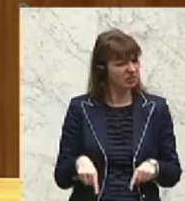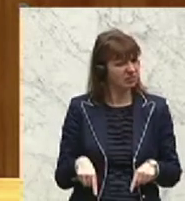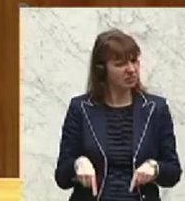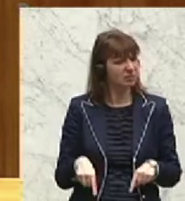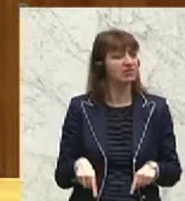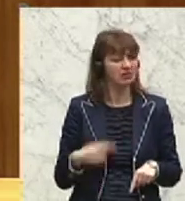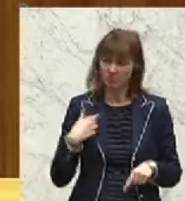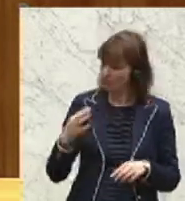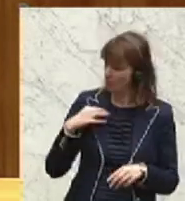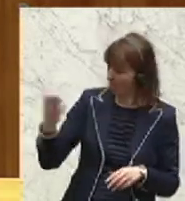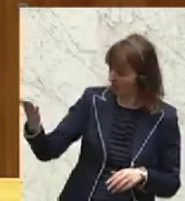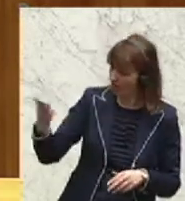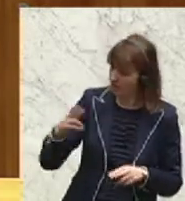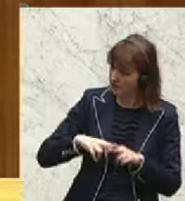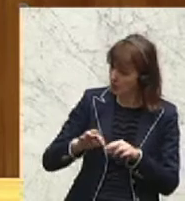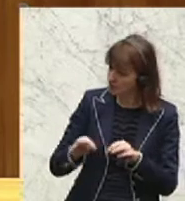Herr Kollege aus Niederösterreich,